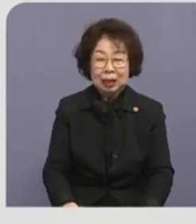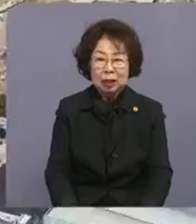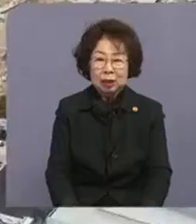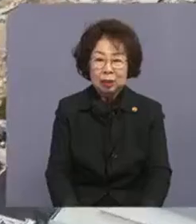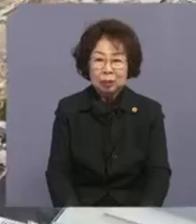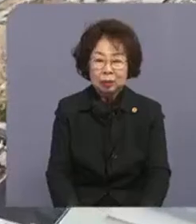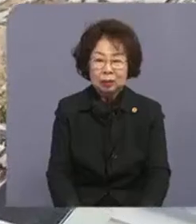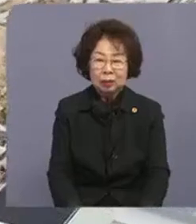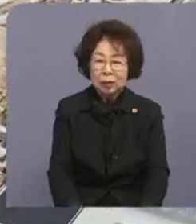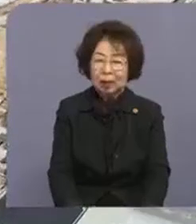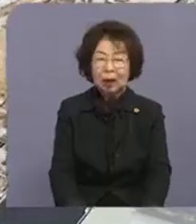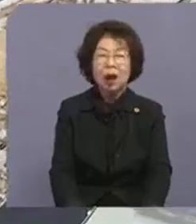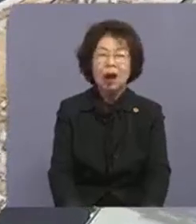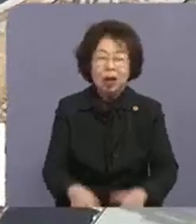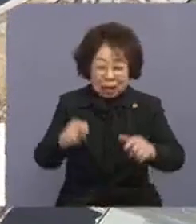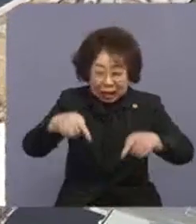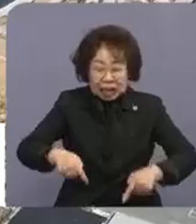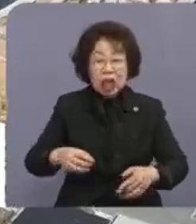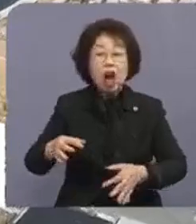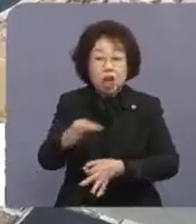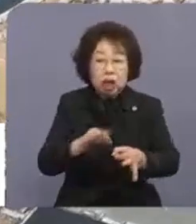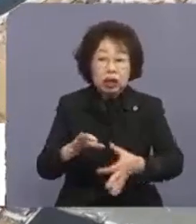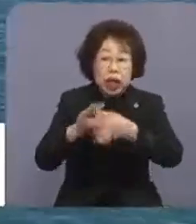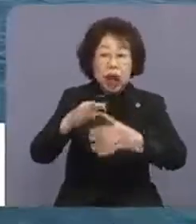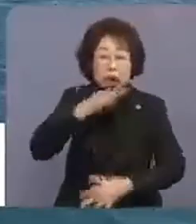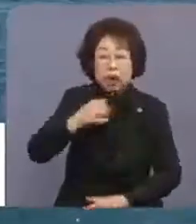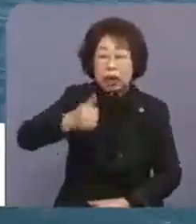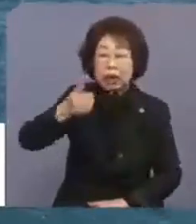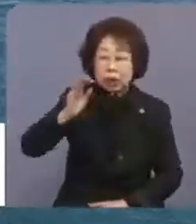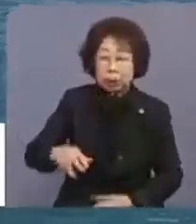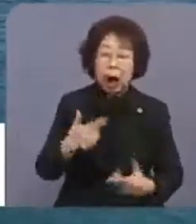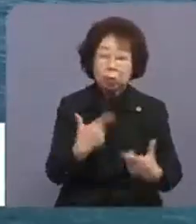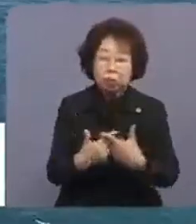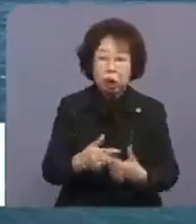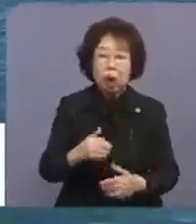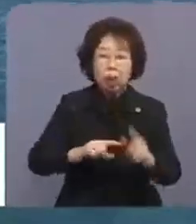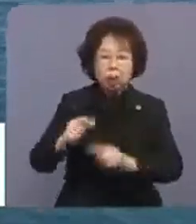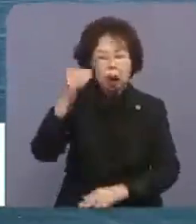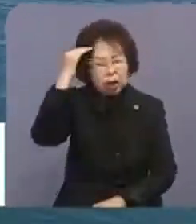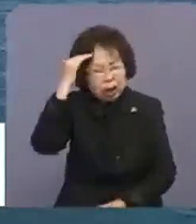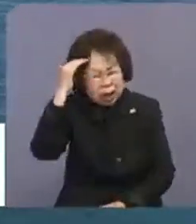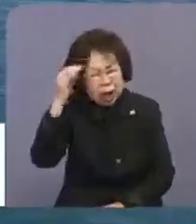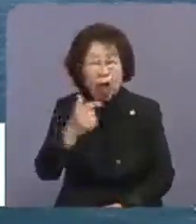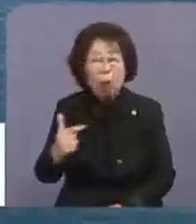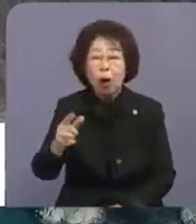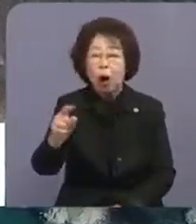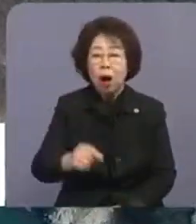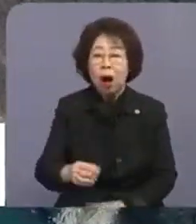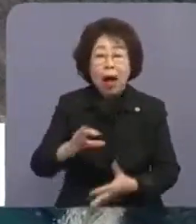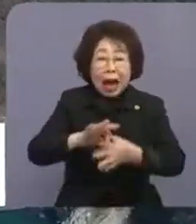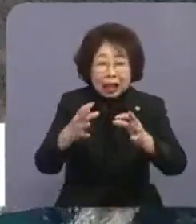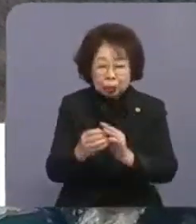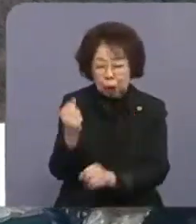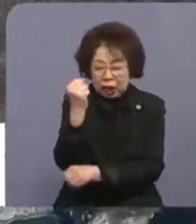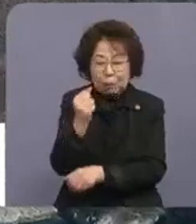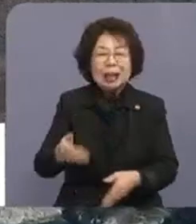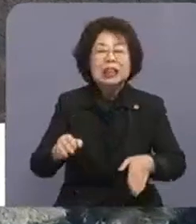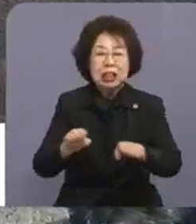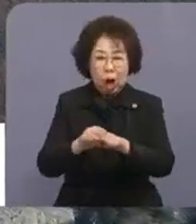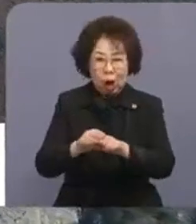내다봤습니다 이런 직접적인 경제 효과도 크지만 부산이 더 기대하는 건 사실상 엑스포 기반